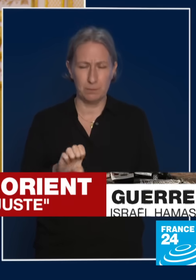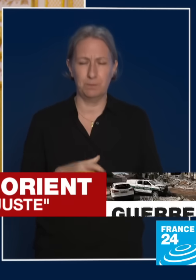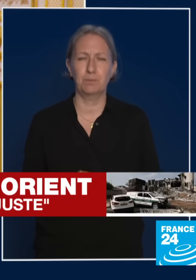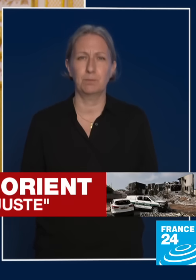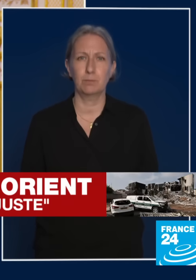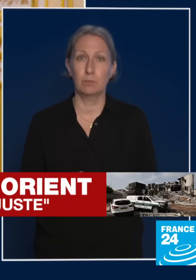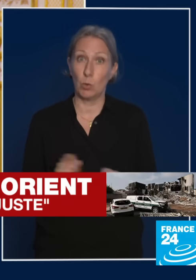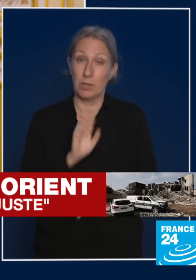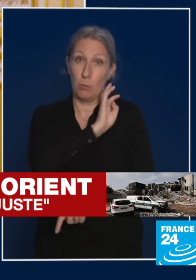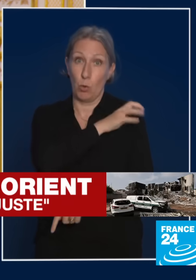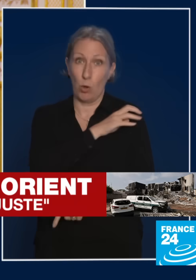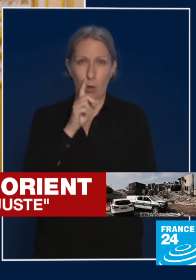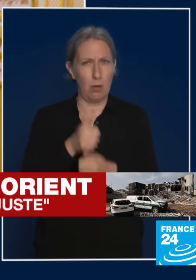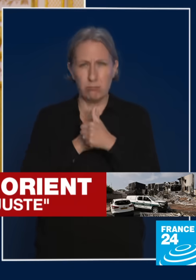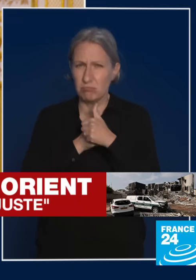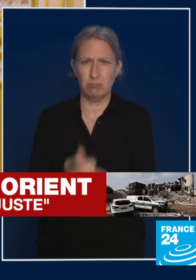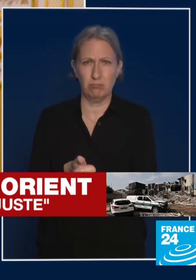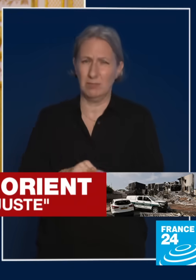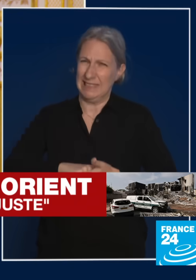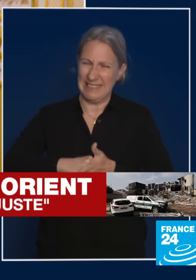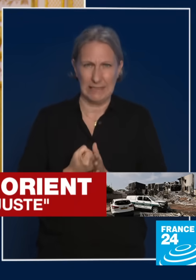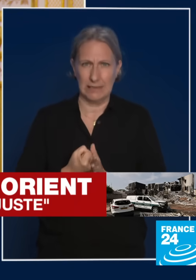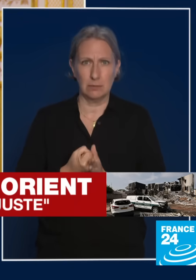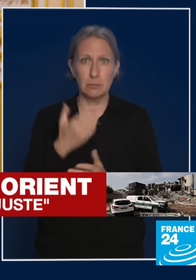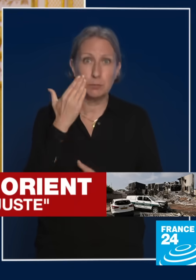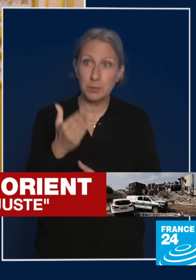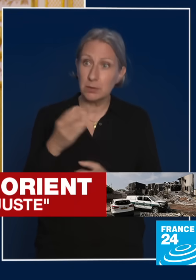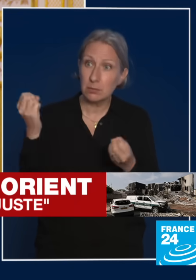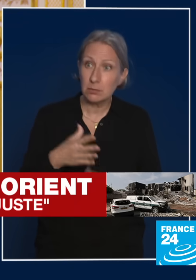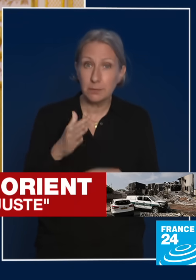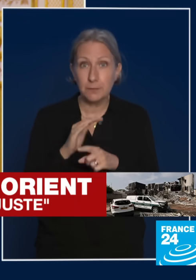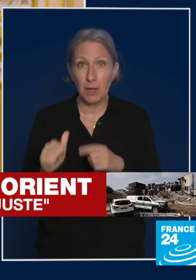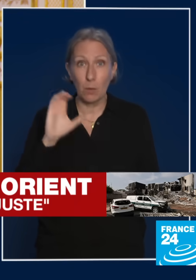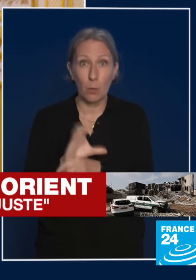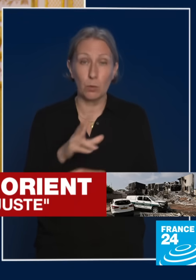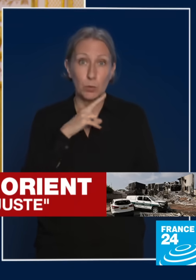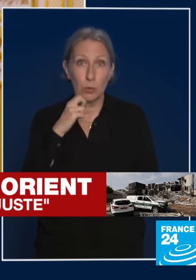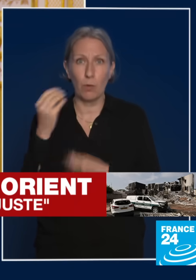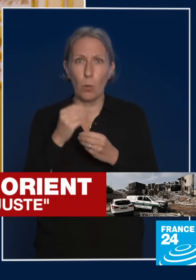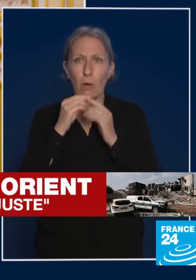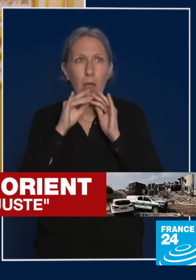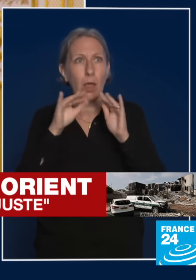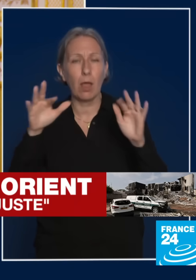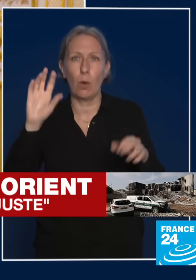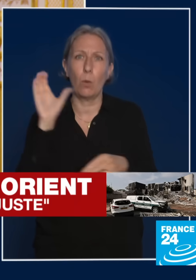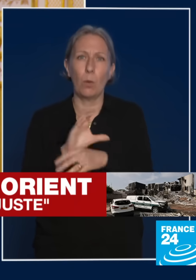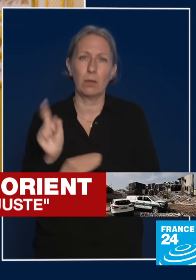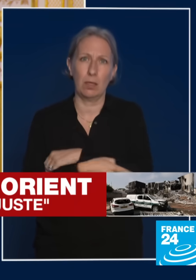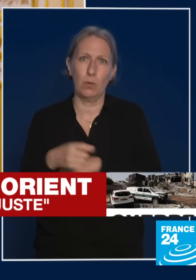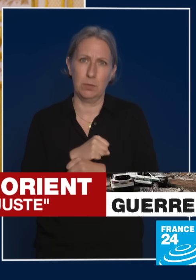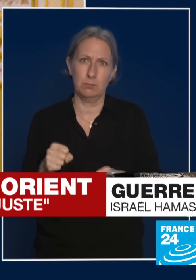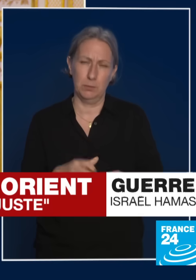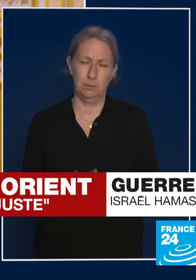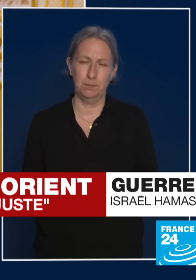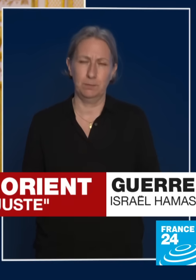reçu l'instruction de poursuivre avec la plus grande sévérité les actes antisémitees et les apologies du terrorisme nous